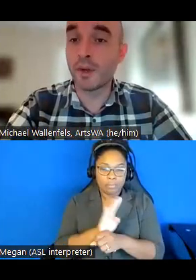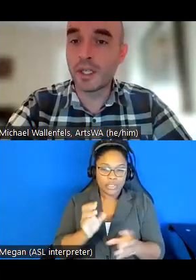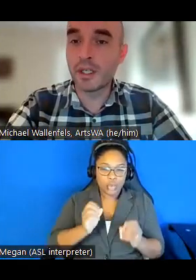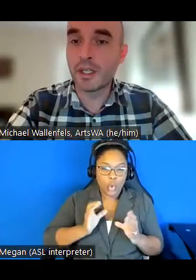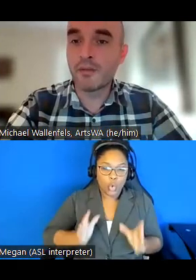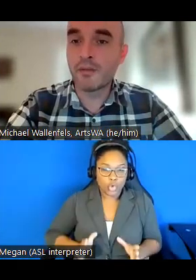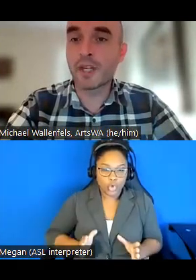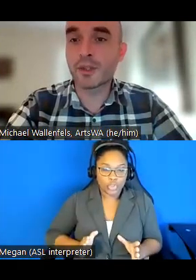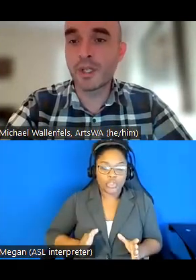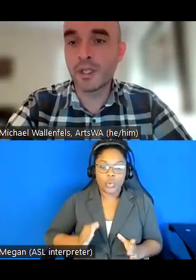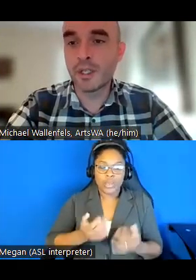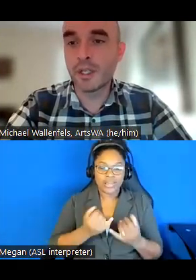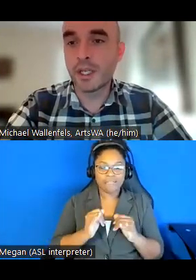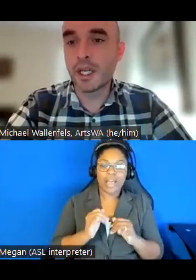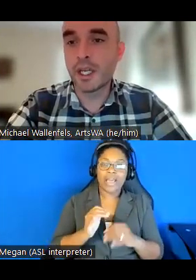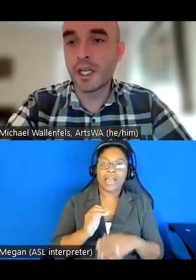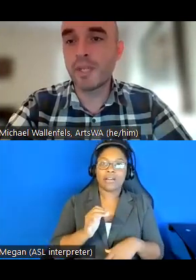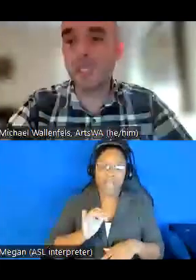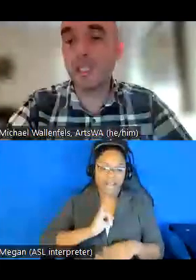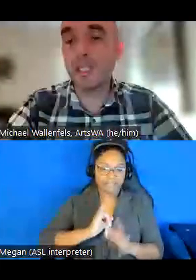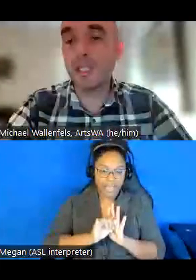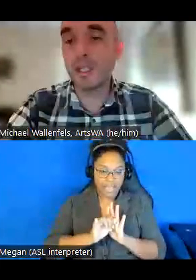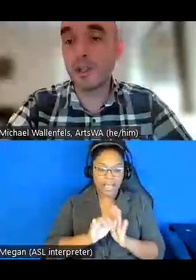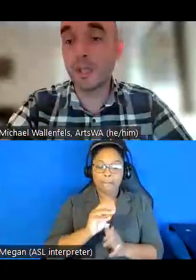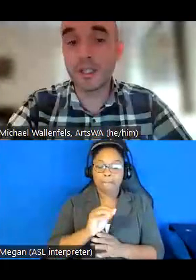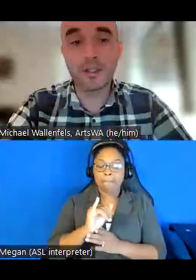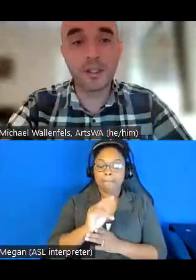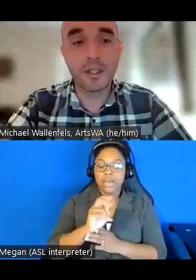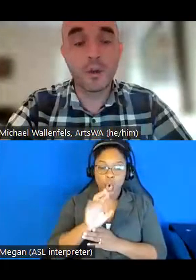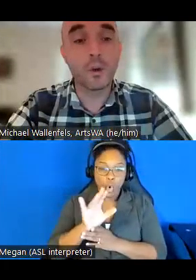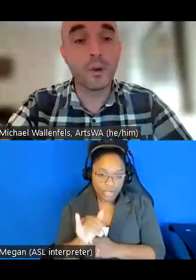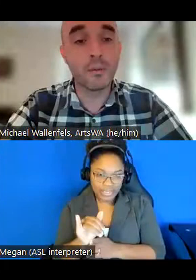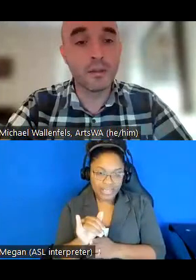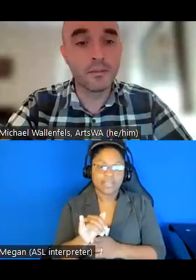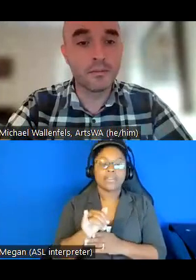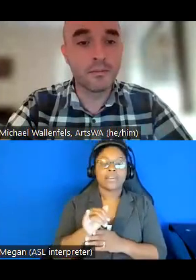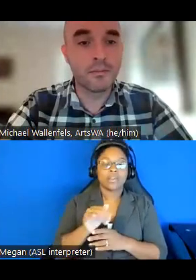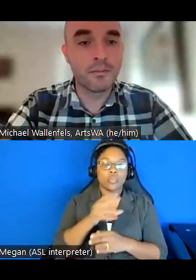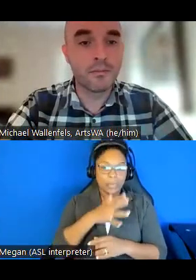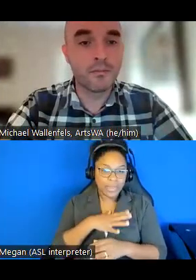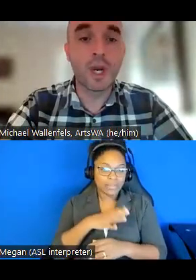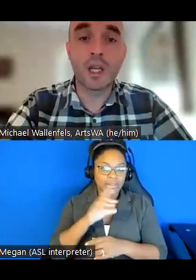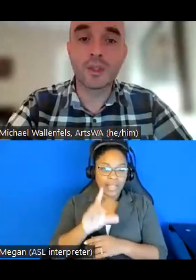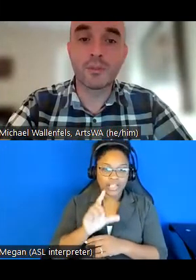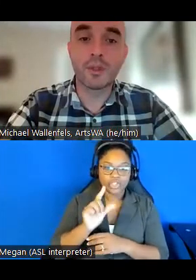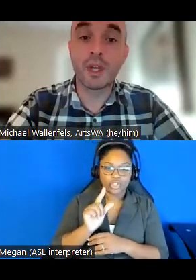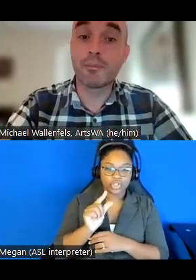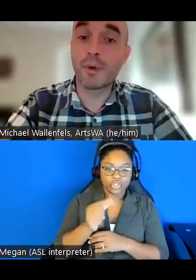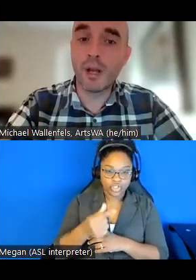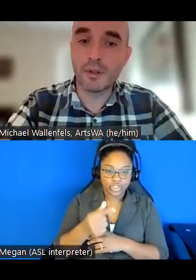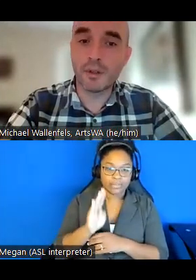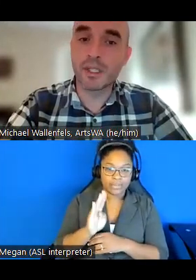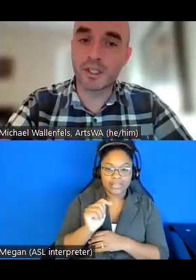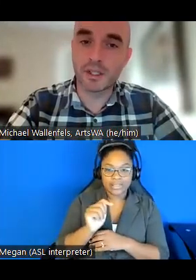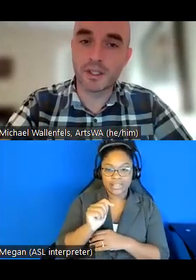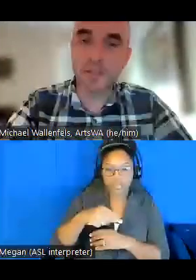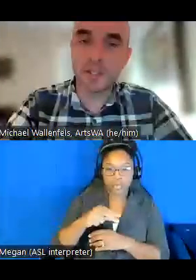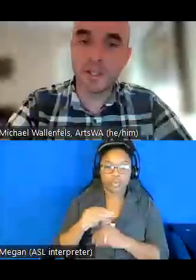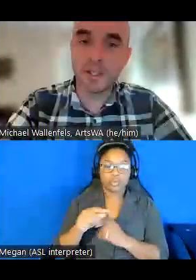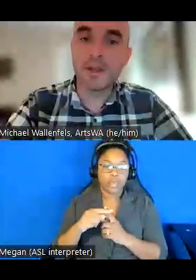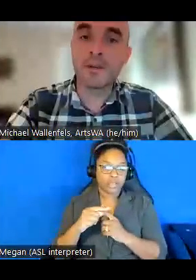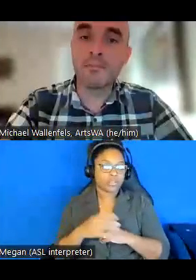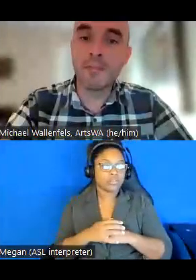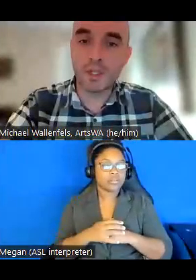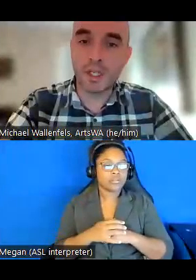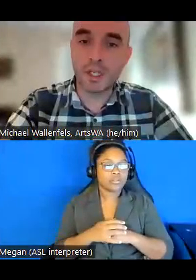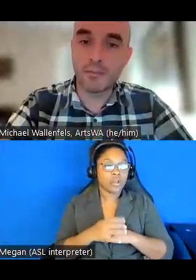소수자 마이너리티 베테랑 LGBTQ 또는 이제 여성 사업체,